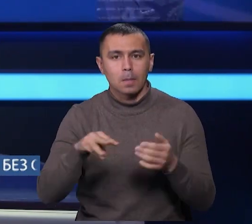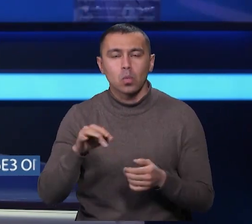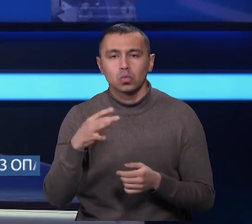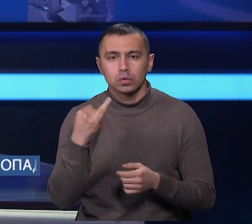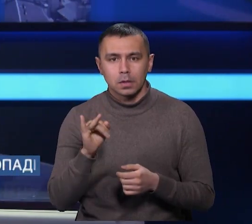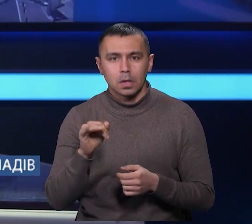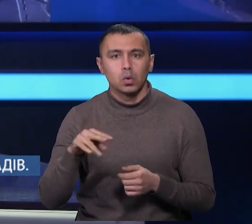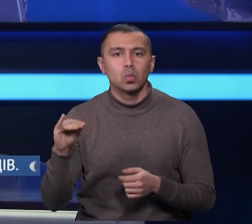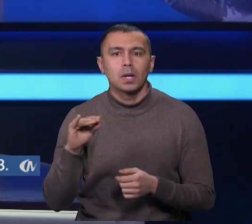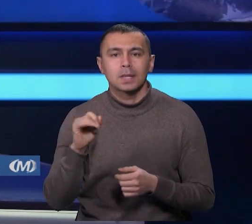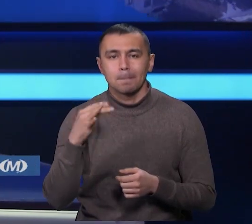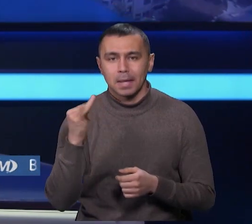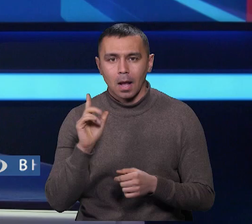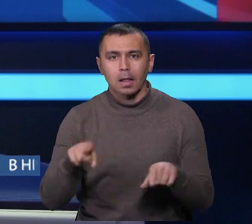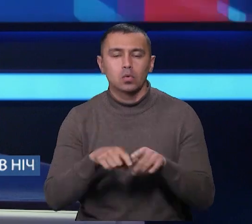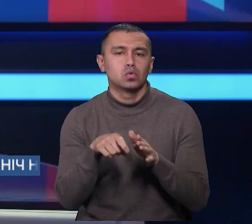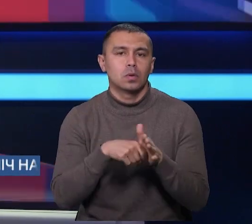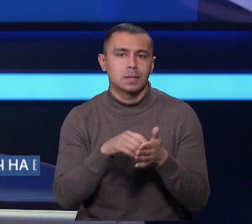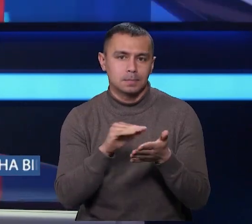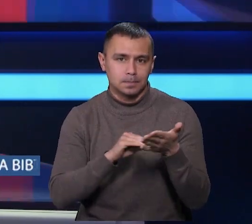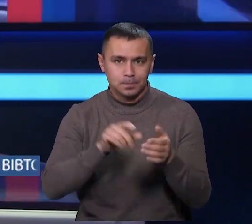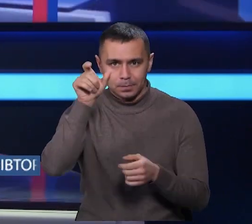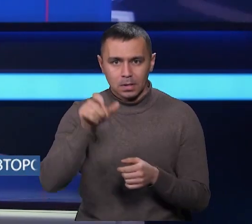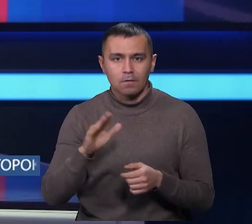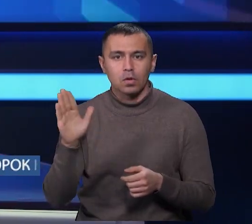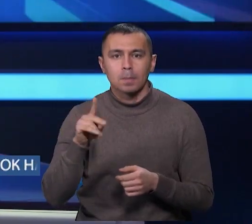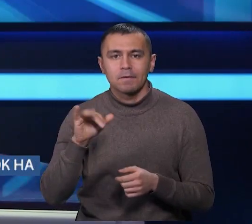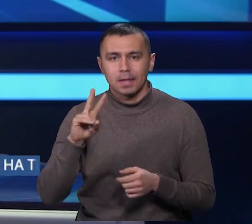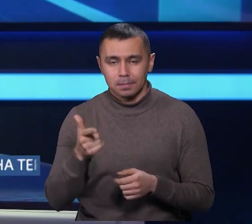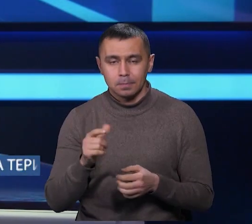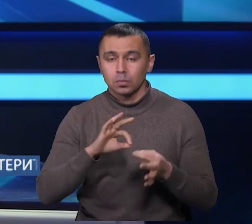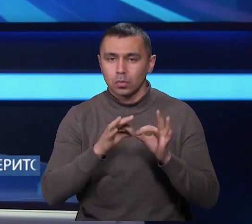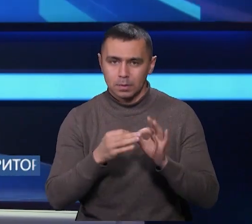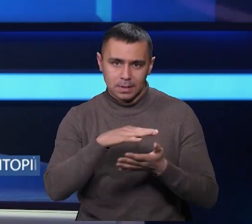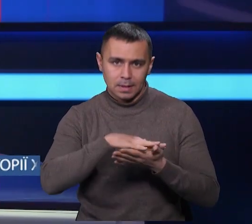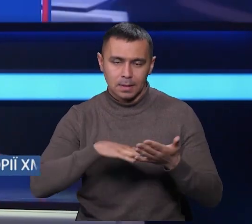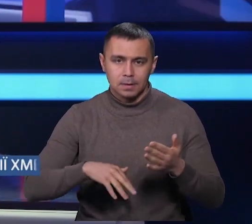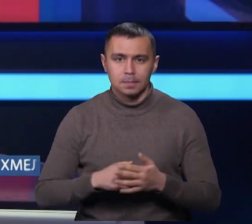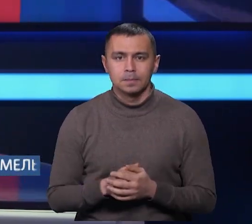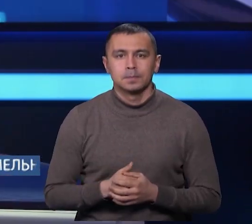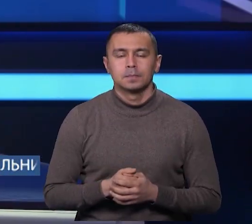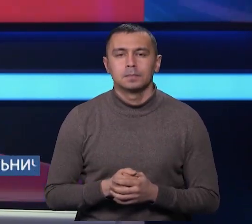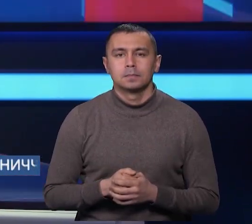та Юлія Сабій, а також донецький митець Володимир Півень. Подробиці у наступному сюжеті.